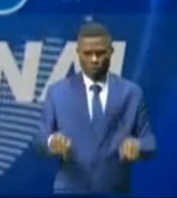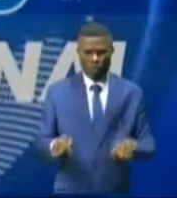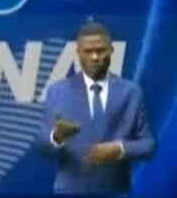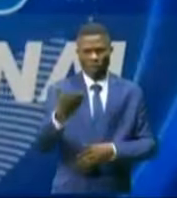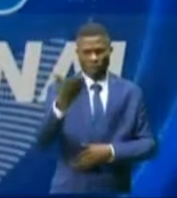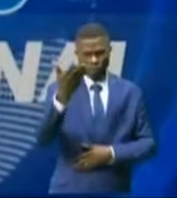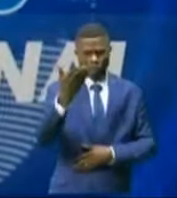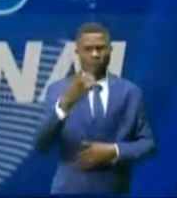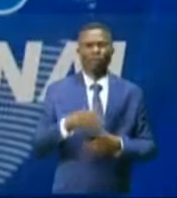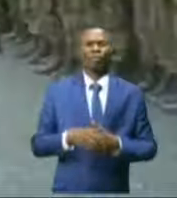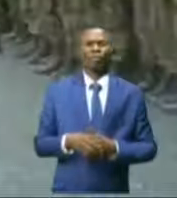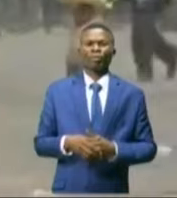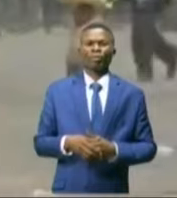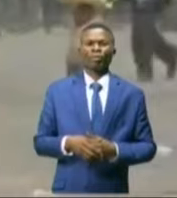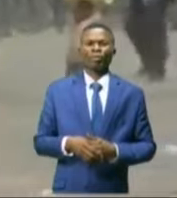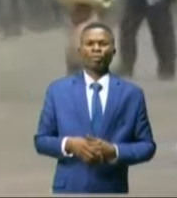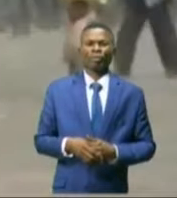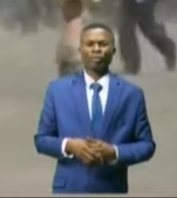Odilon Kayouma.